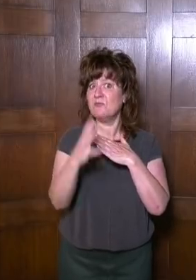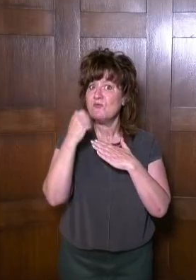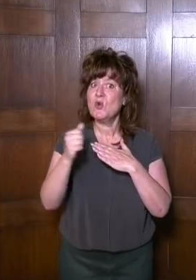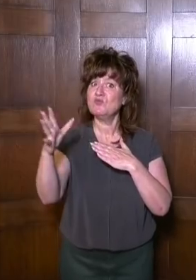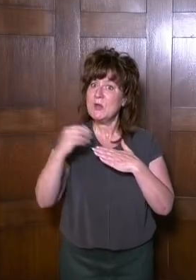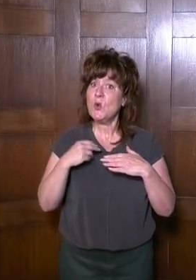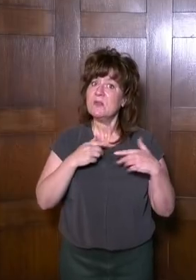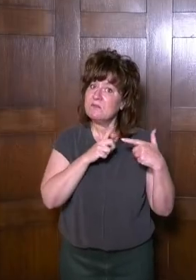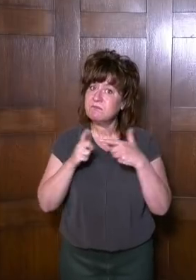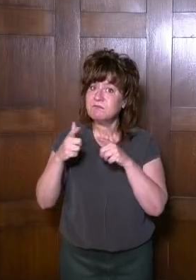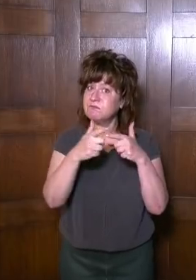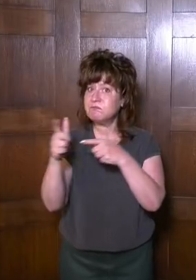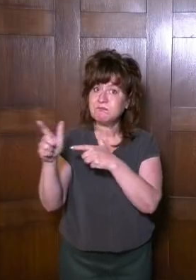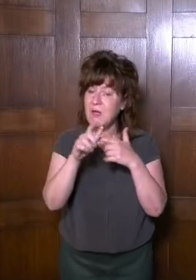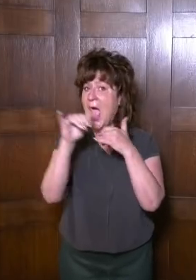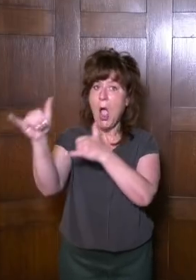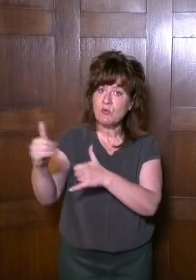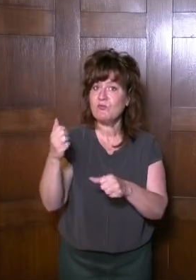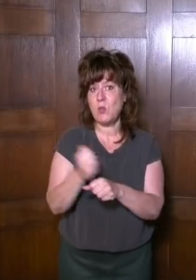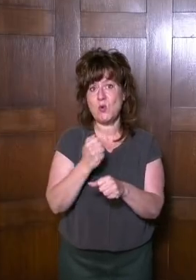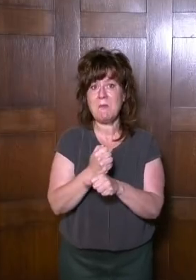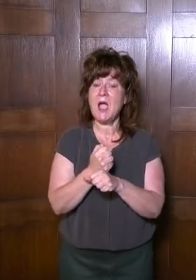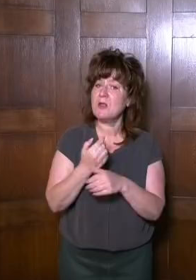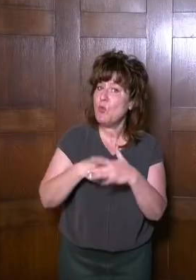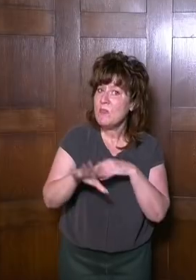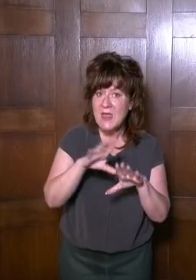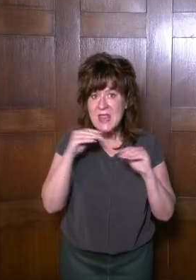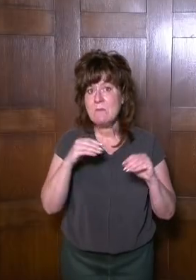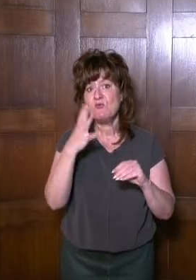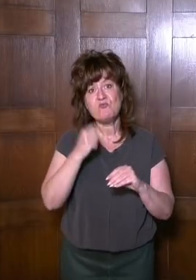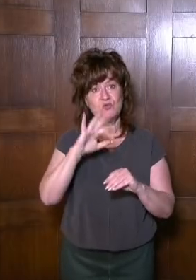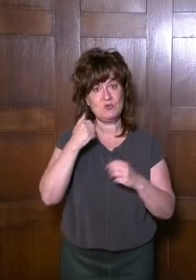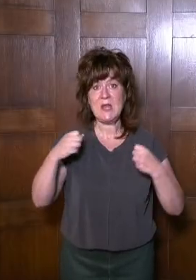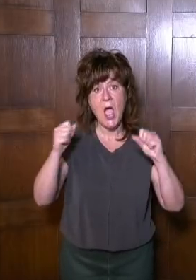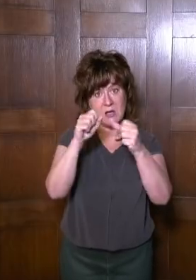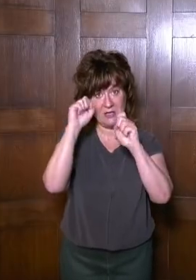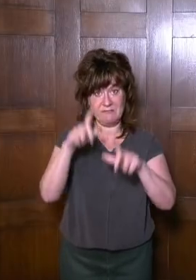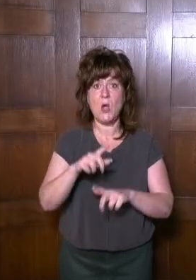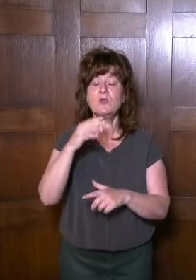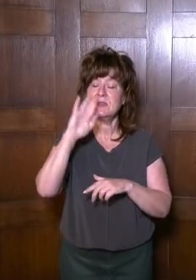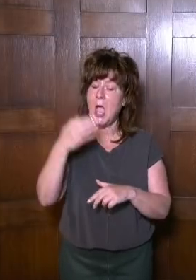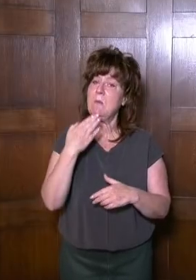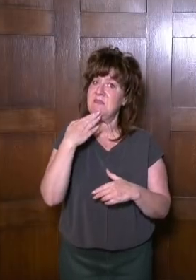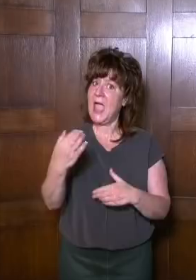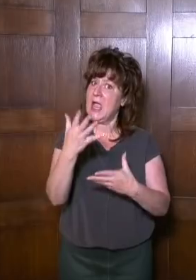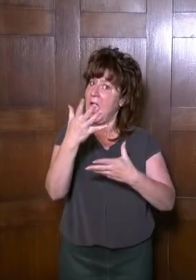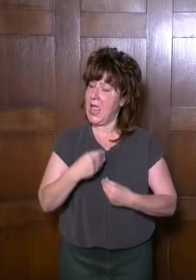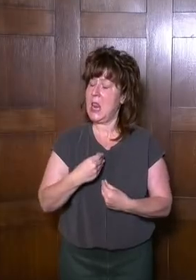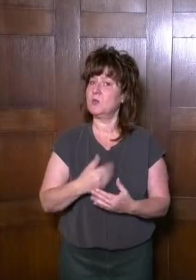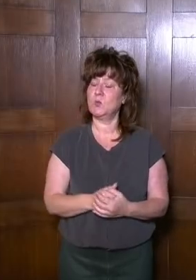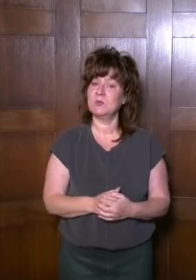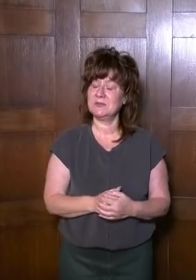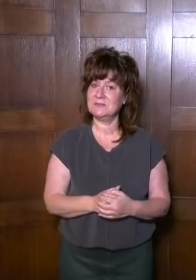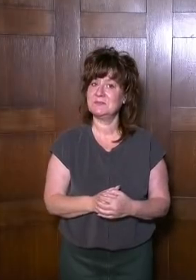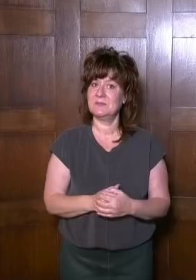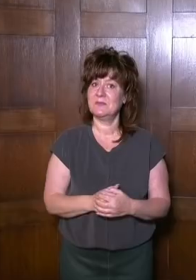wenig ausfahren und was unternehmen, aktiv wieder werden. Und deshalb danke für die Einladung.